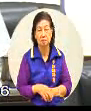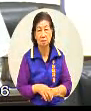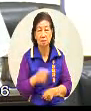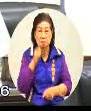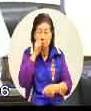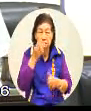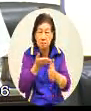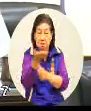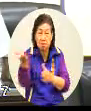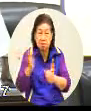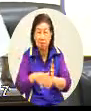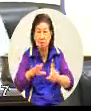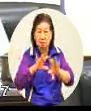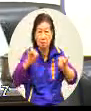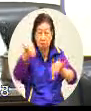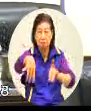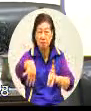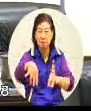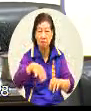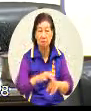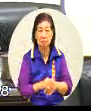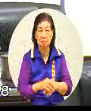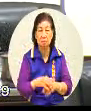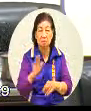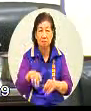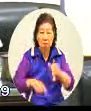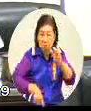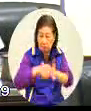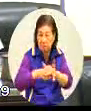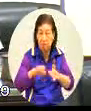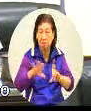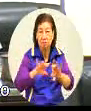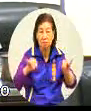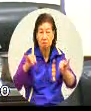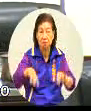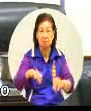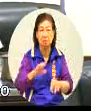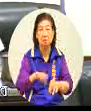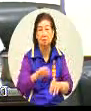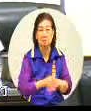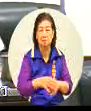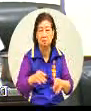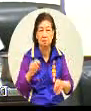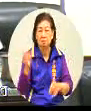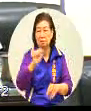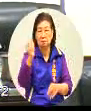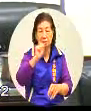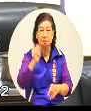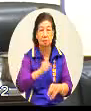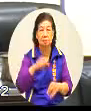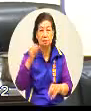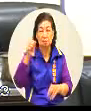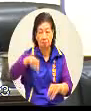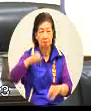停了，污染就停了，都是人家要遵纪。这就是咱做官的良心啦，